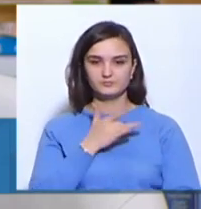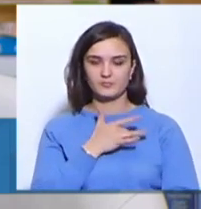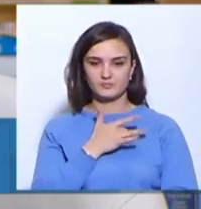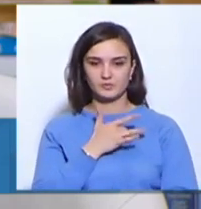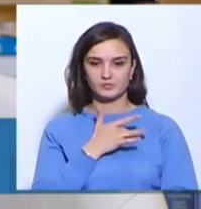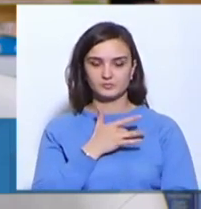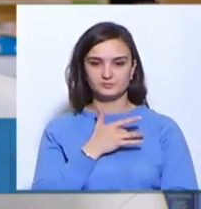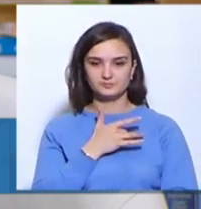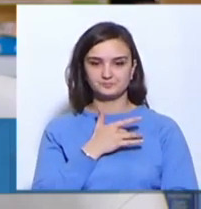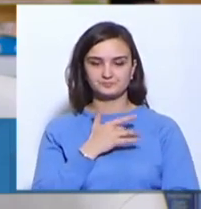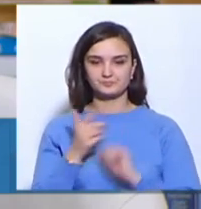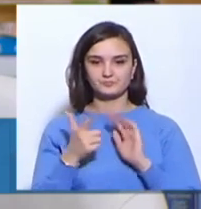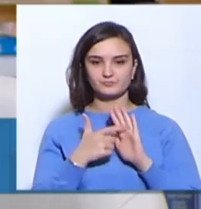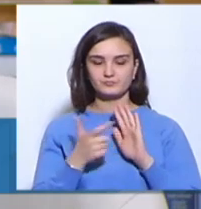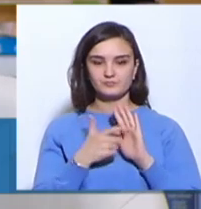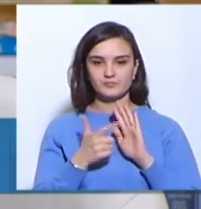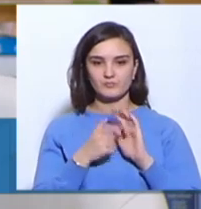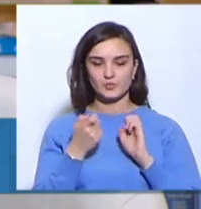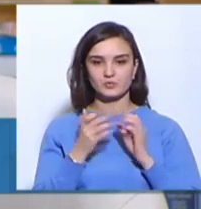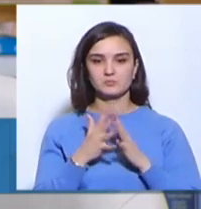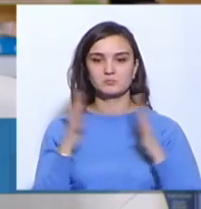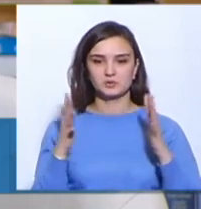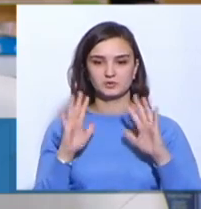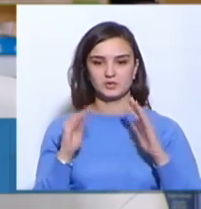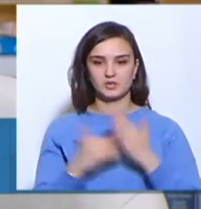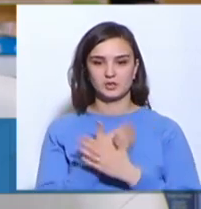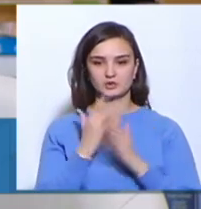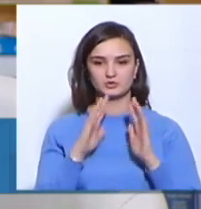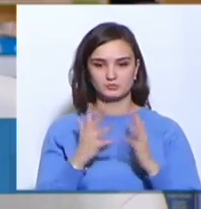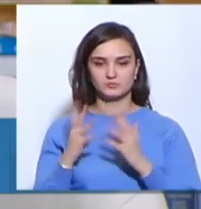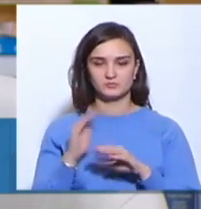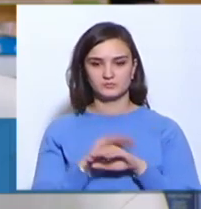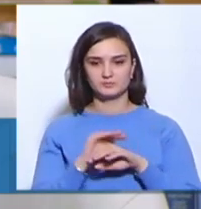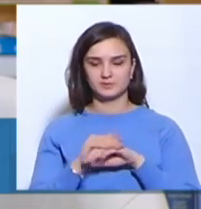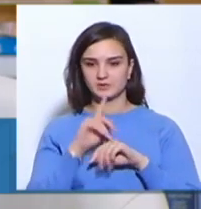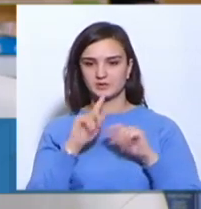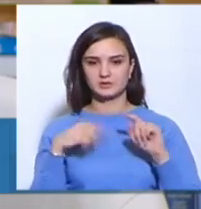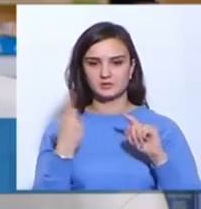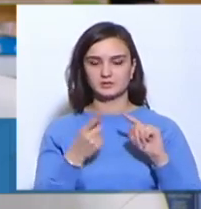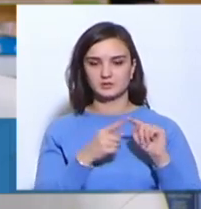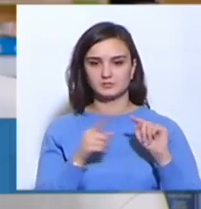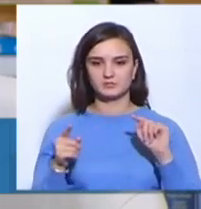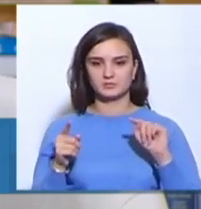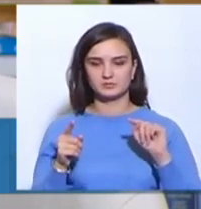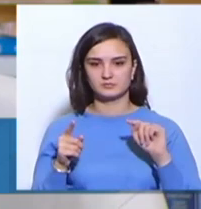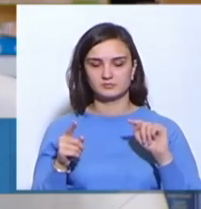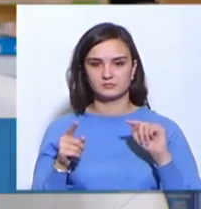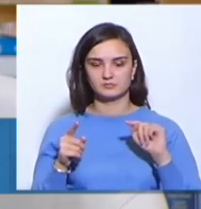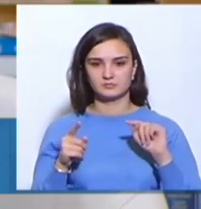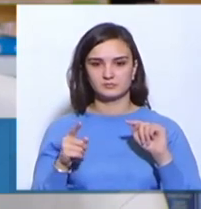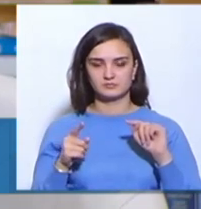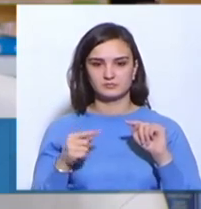დაახლოებით 7-ზე ცოტა მეტი ახალი შემთხვევა არის დაფიქსირებული წლის განმავლობაში.